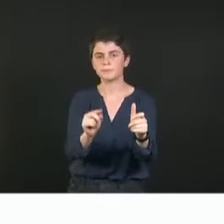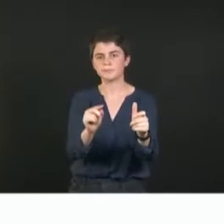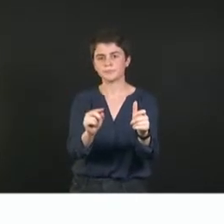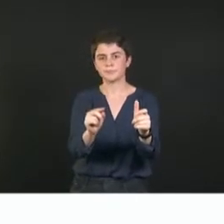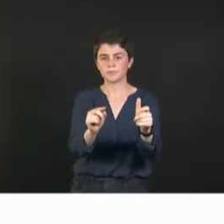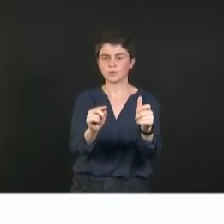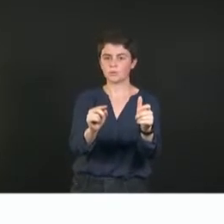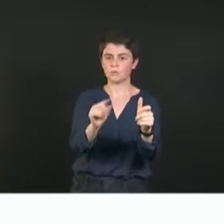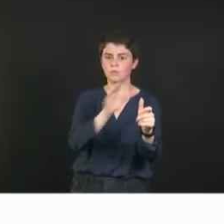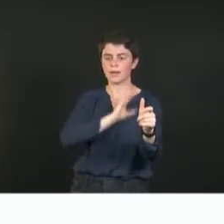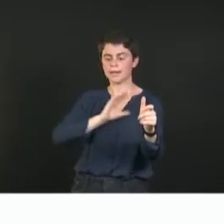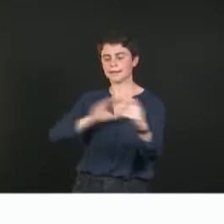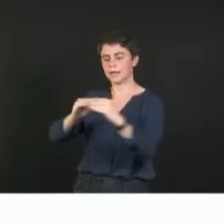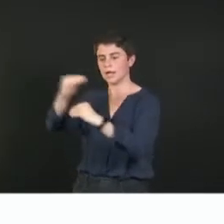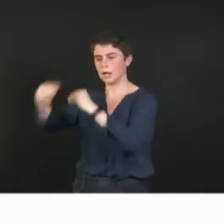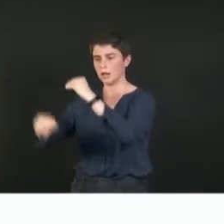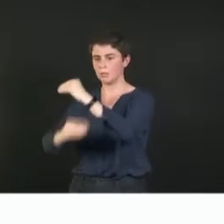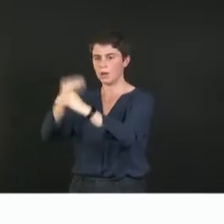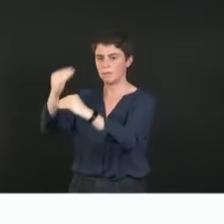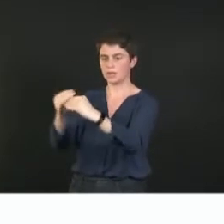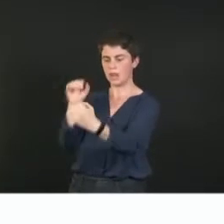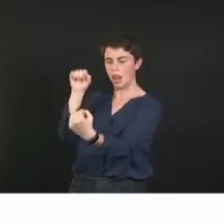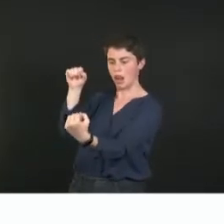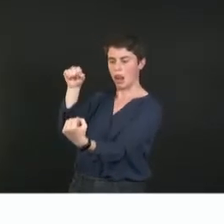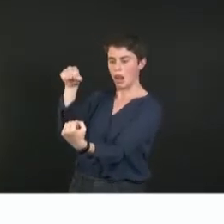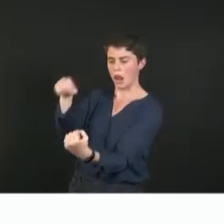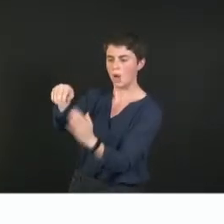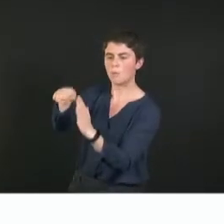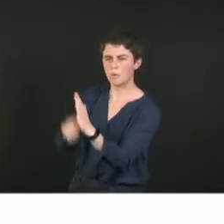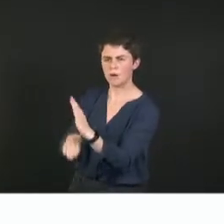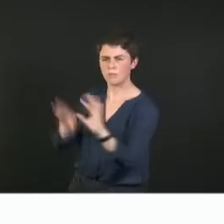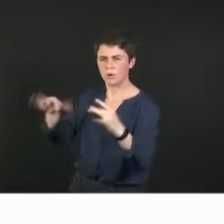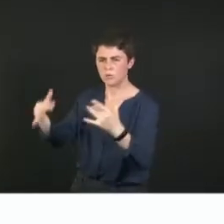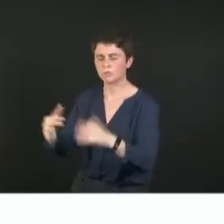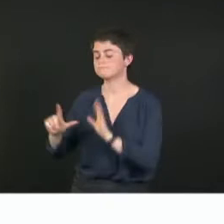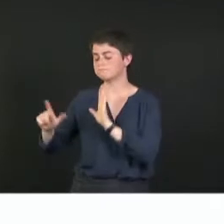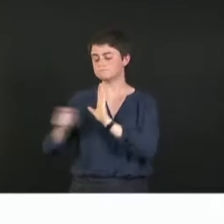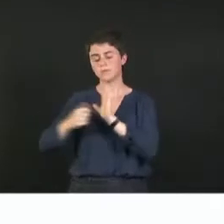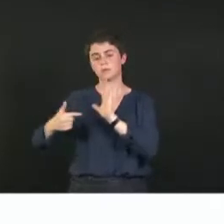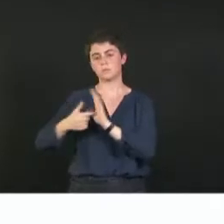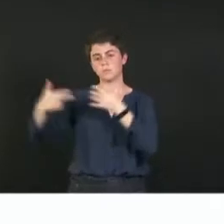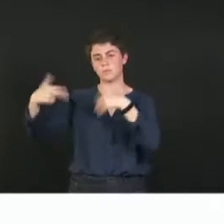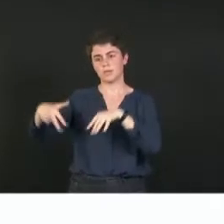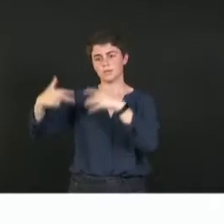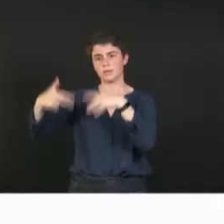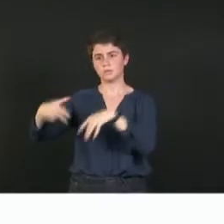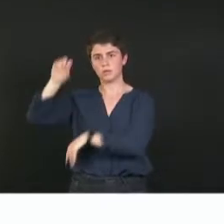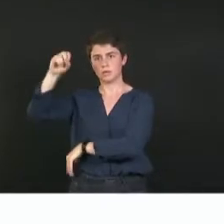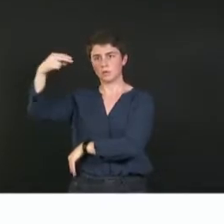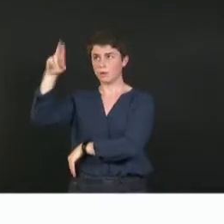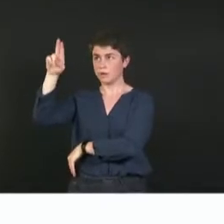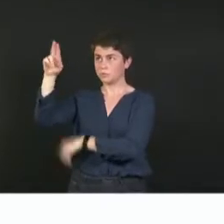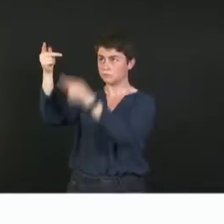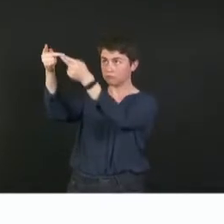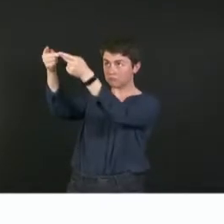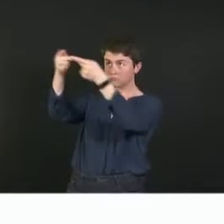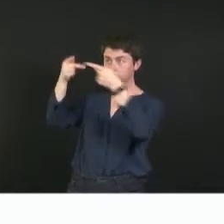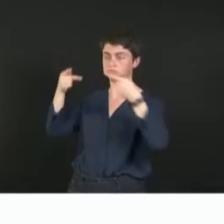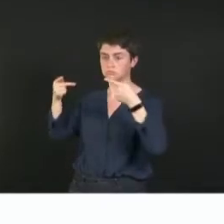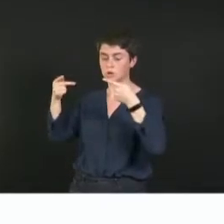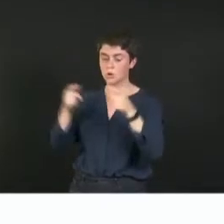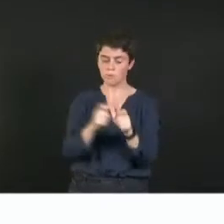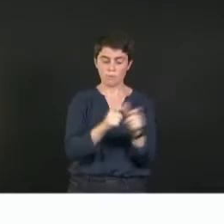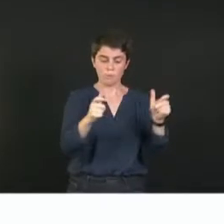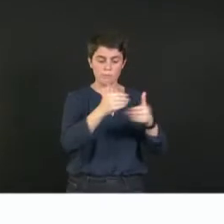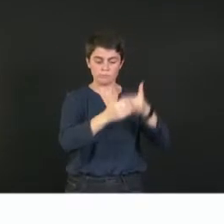soit moins pesant sur la planète. Hein. 2018, l'ONU annonce que la construction et le